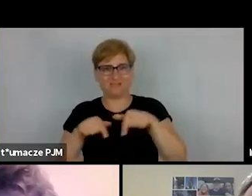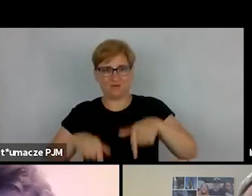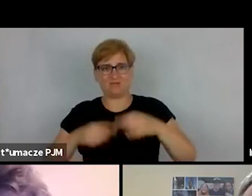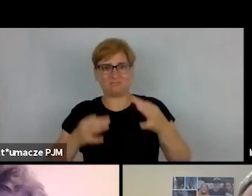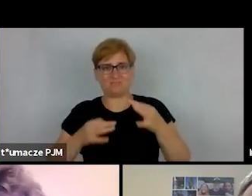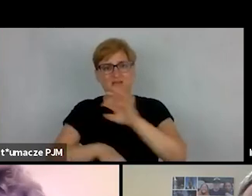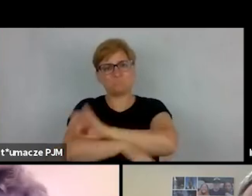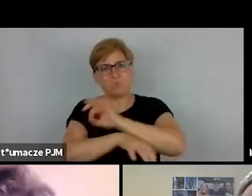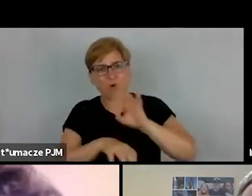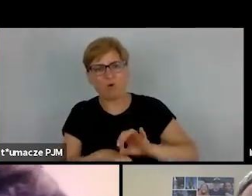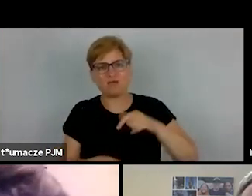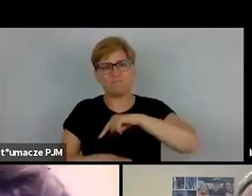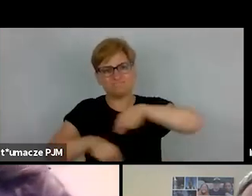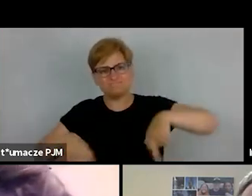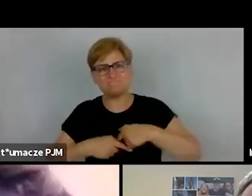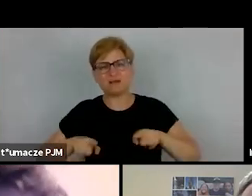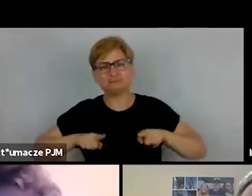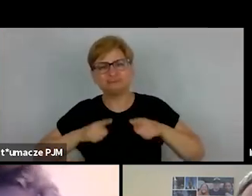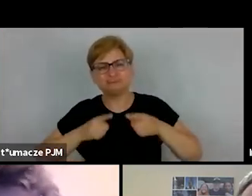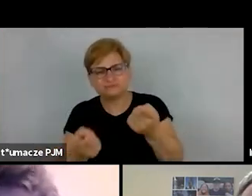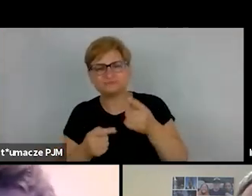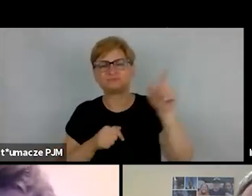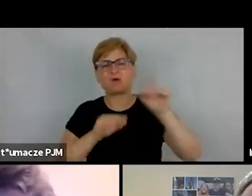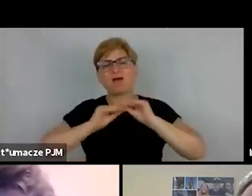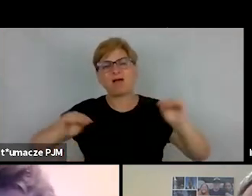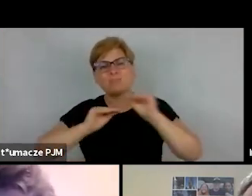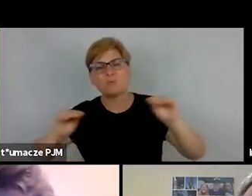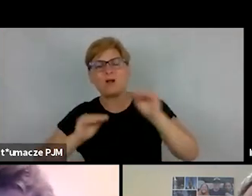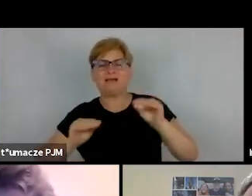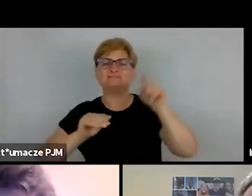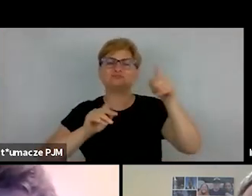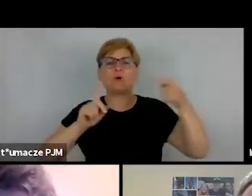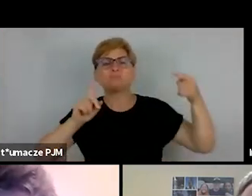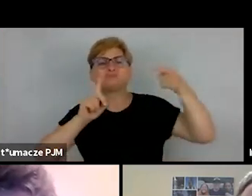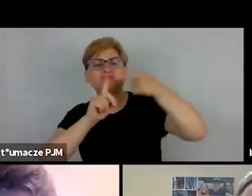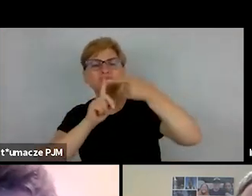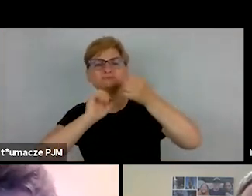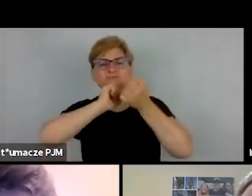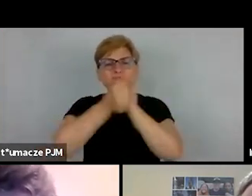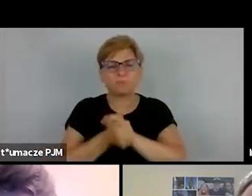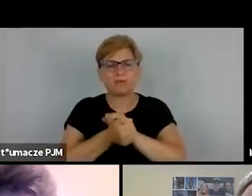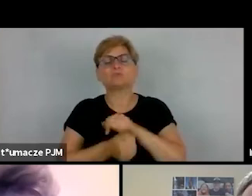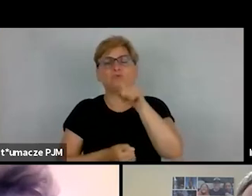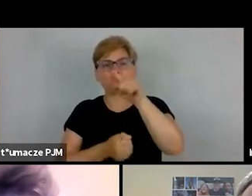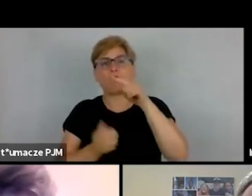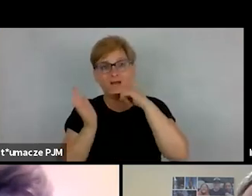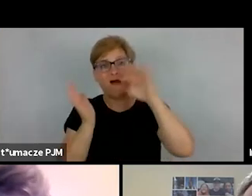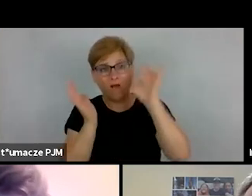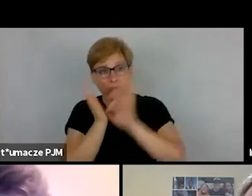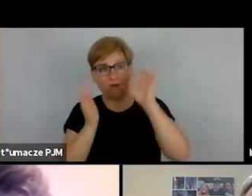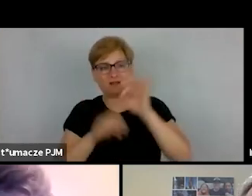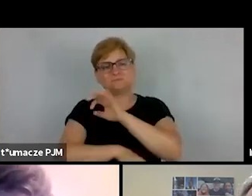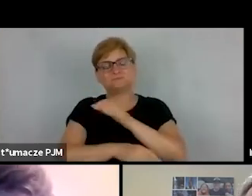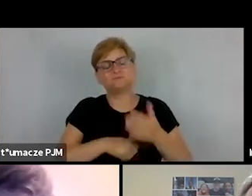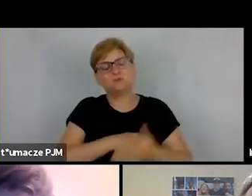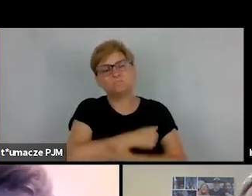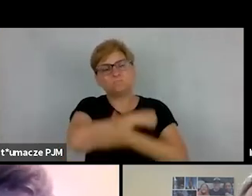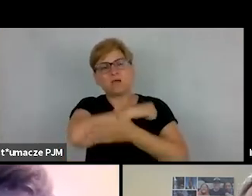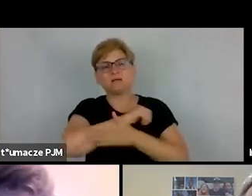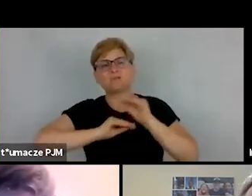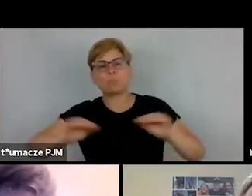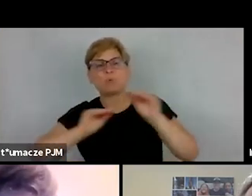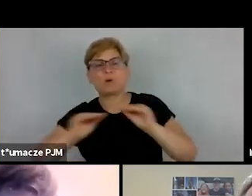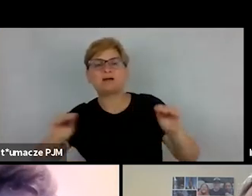SZTAMA w edukacji na rzecz zmiany, jest skierowany bezpośrednio do wsparcia edukacyjnego i do pracy z